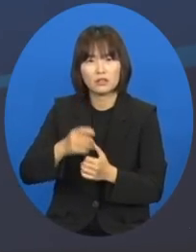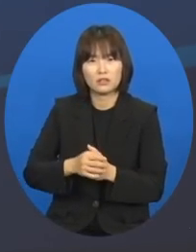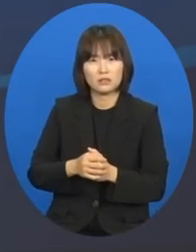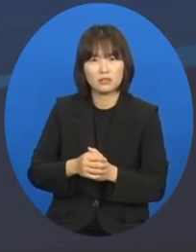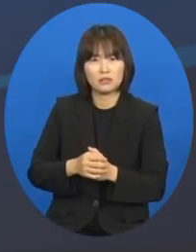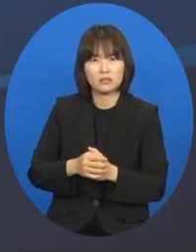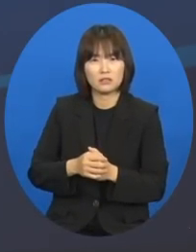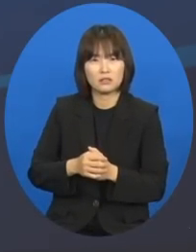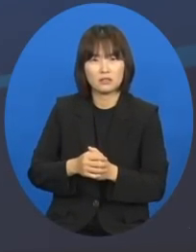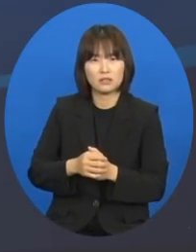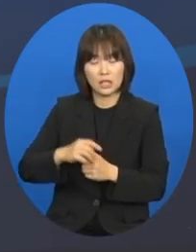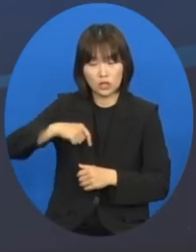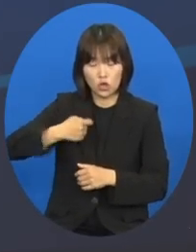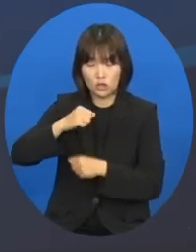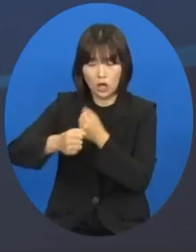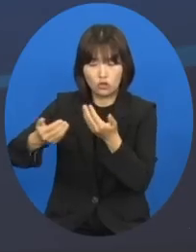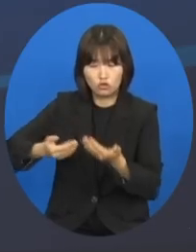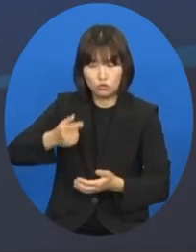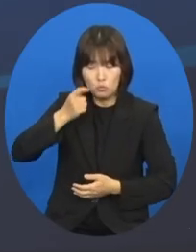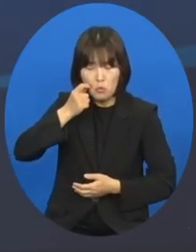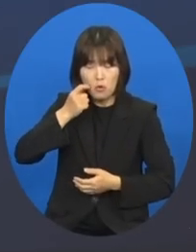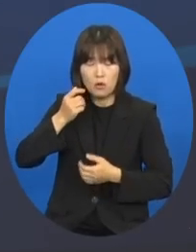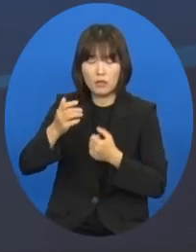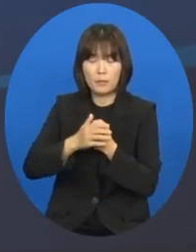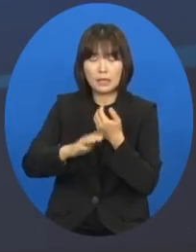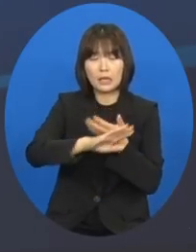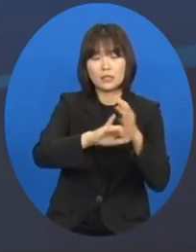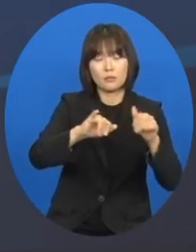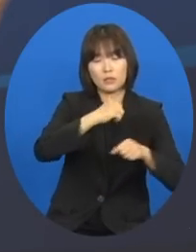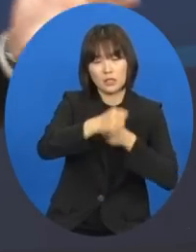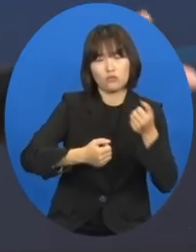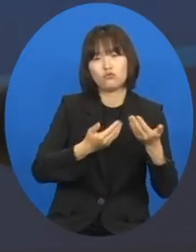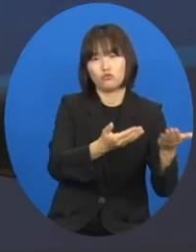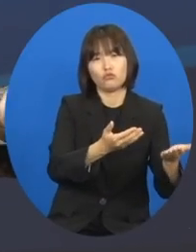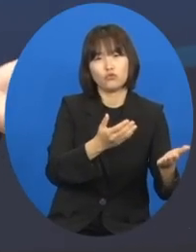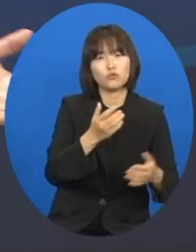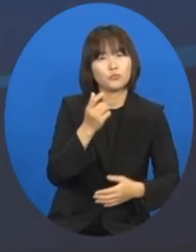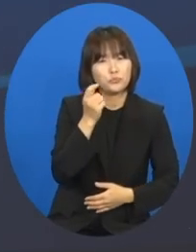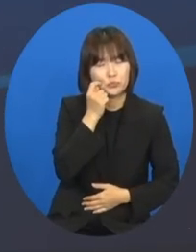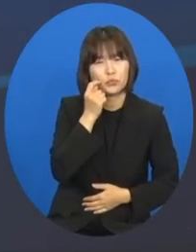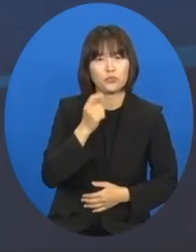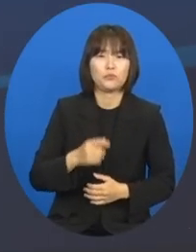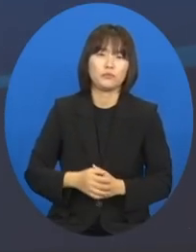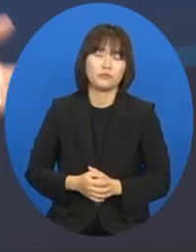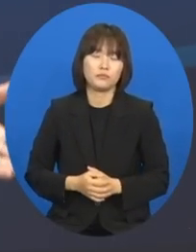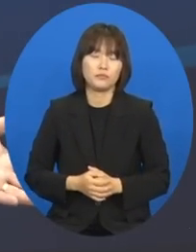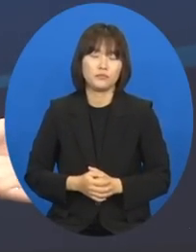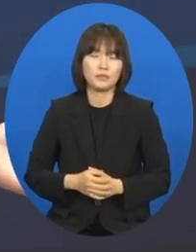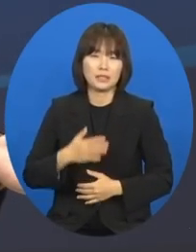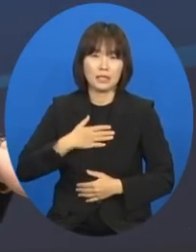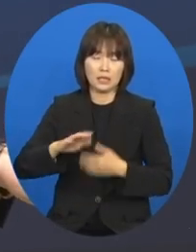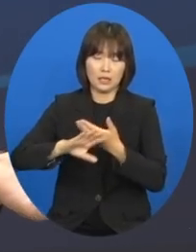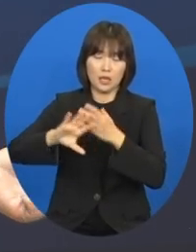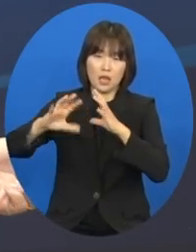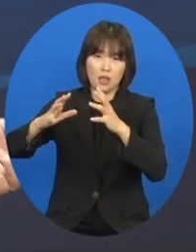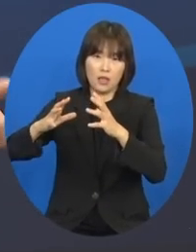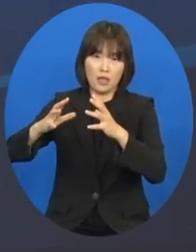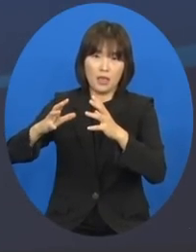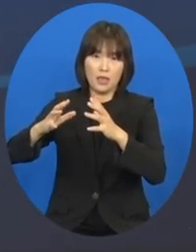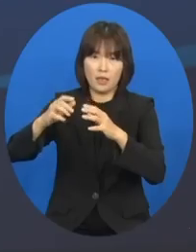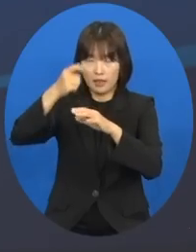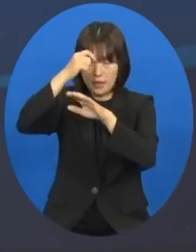아무에게도 자유를 줄 수 없는 마음 제가 그 뭐 해외 집회가 있어서 뭐 사역 나가거나